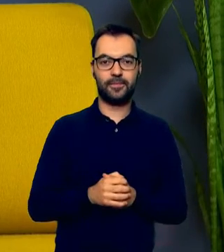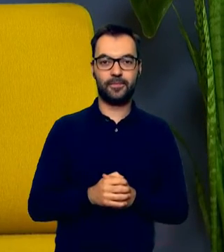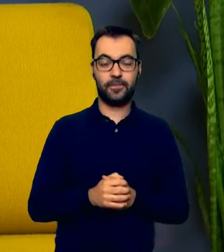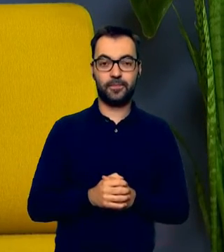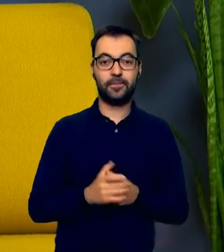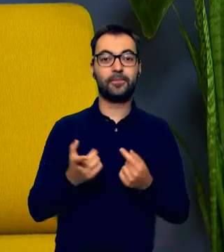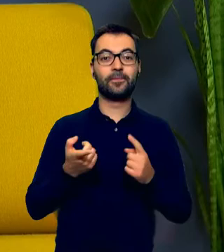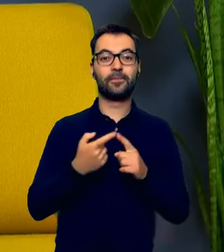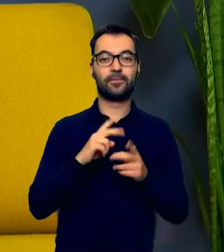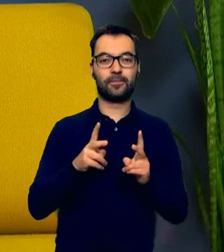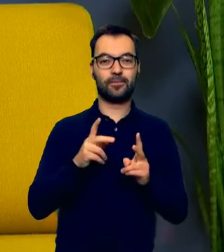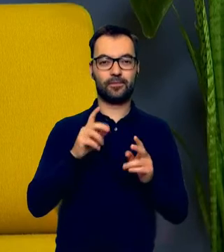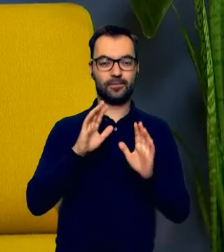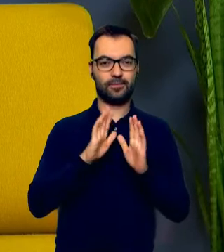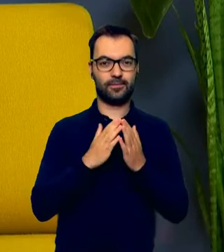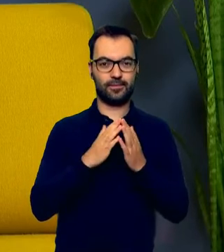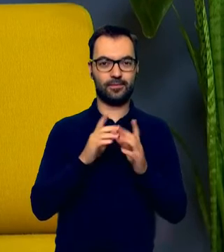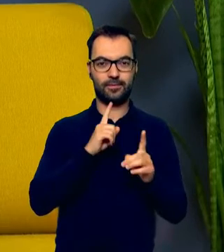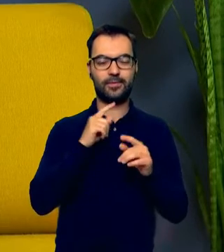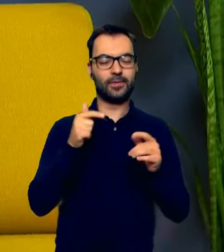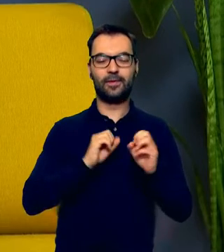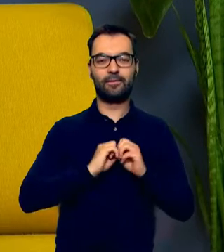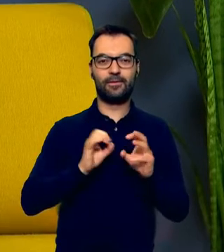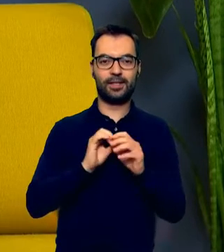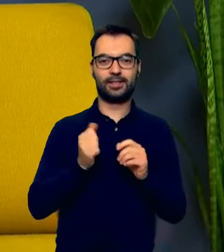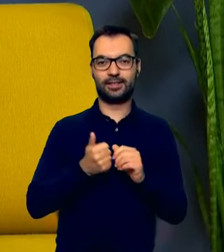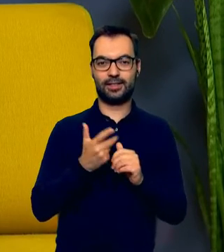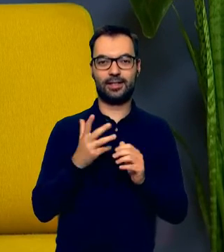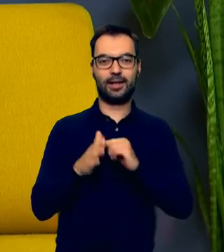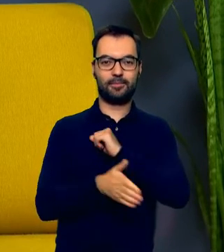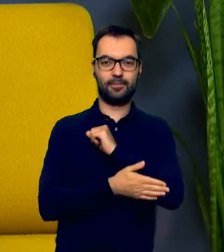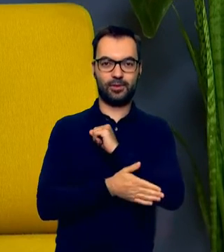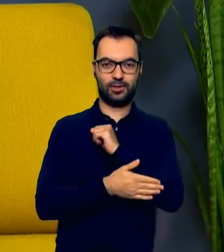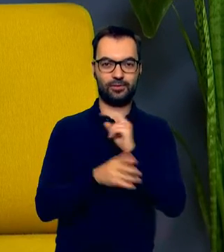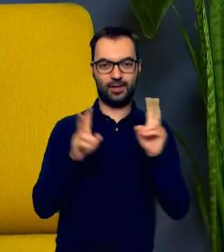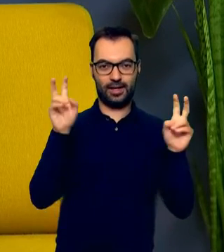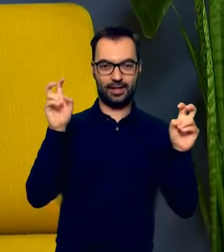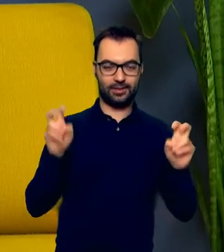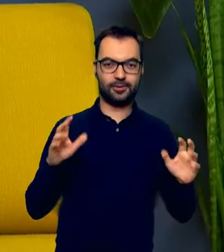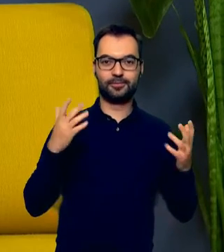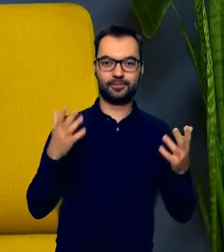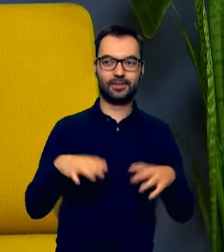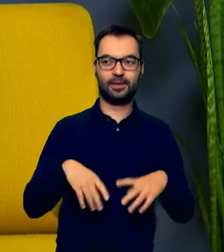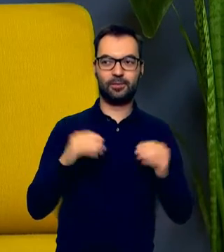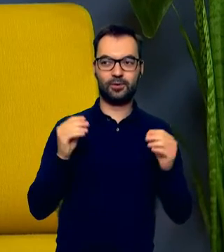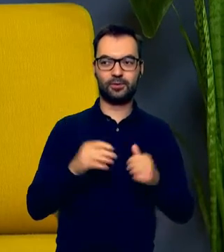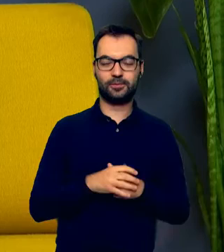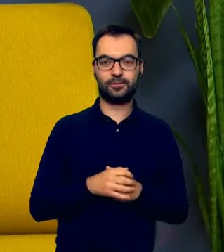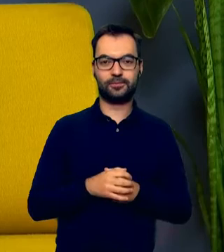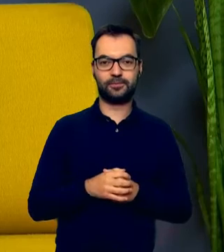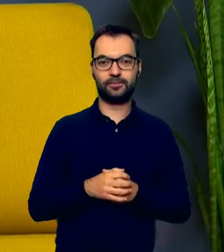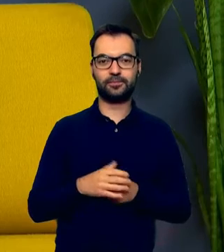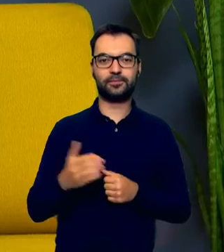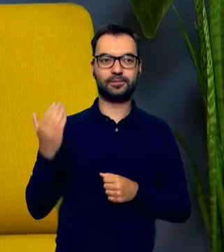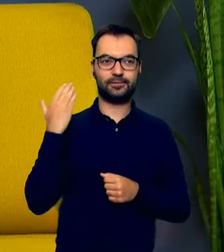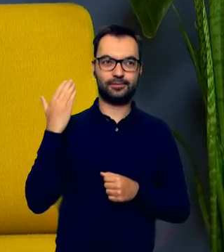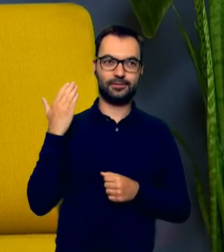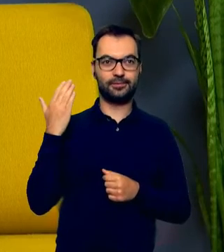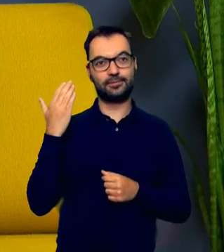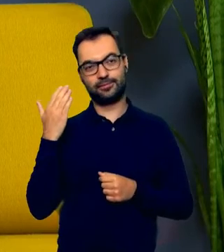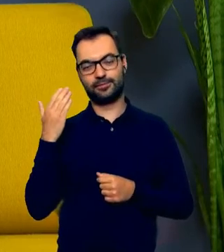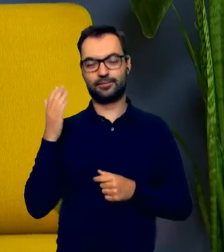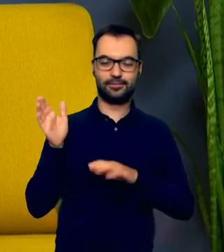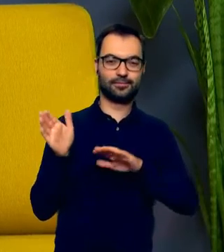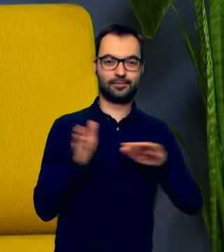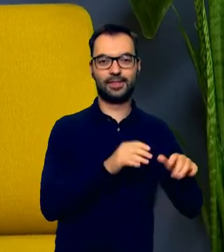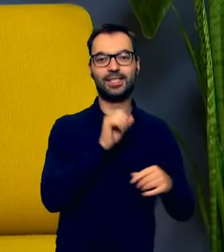Zanim przejdziemy do samej książki, musimy wyjaśnić sobie kilka zasadniczych pojęć. Zacznijmy od, może z godnością jest trudniej w naszych czasach,